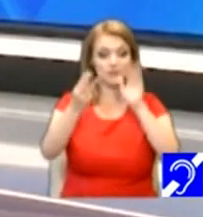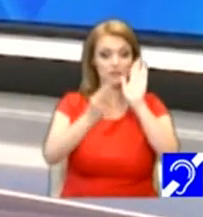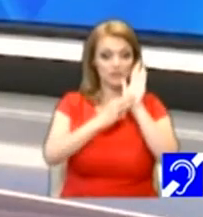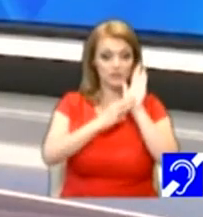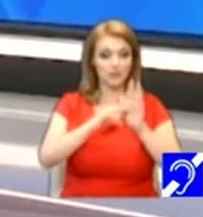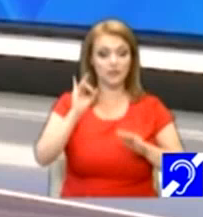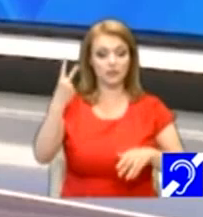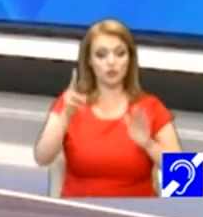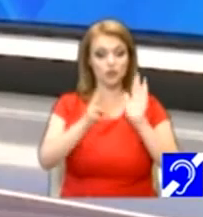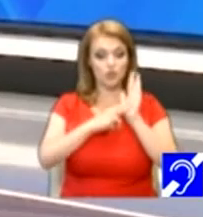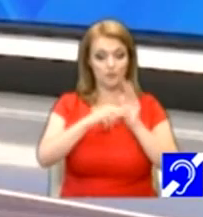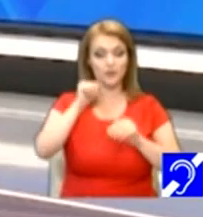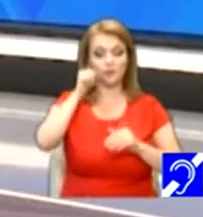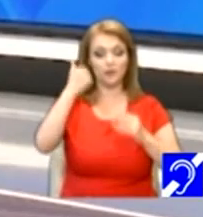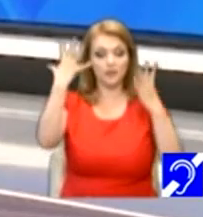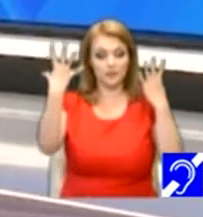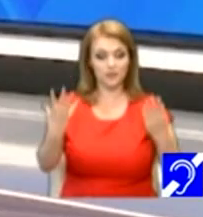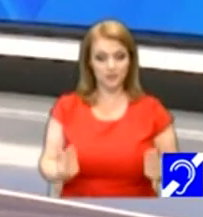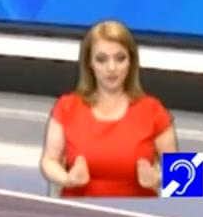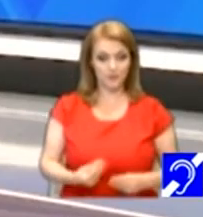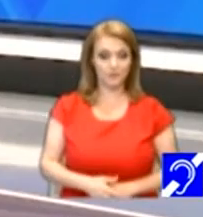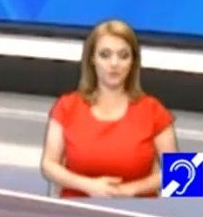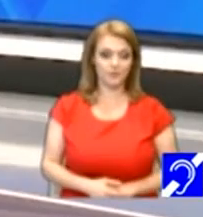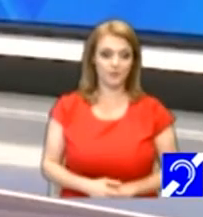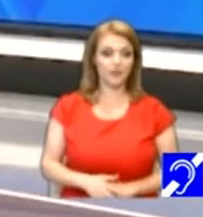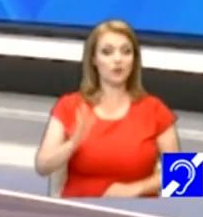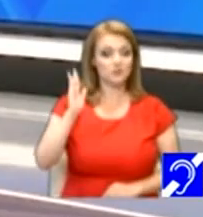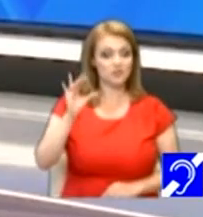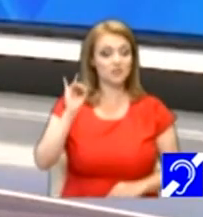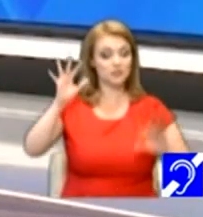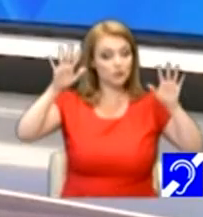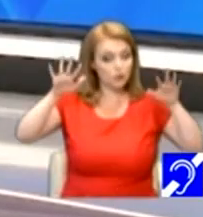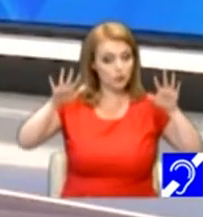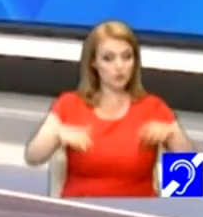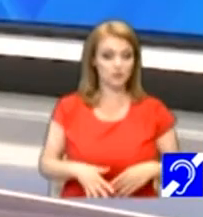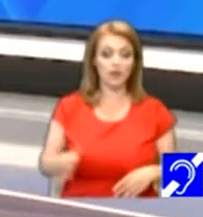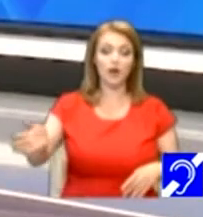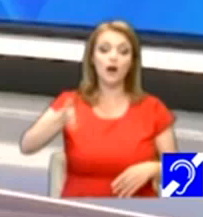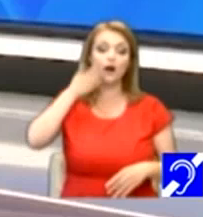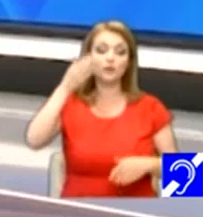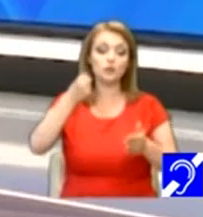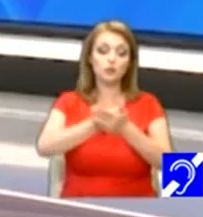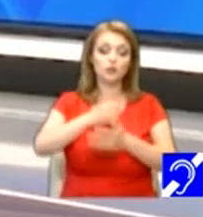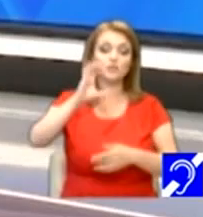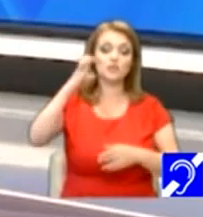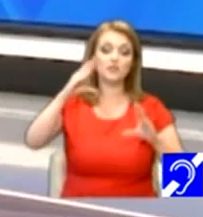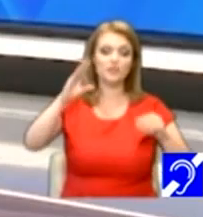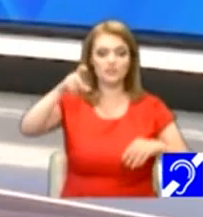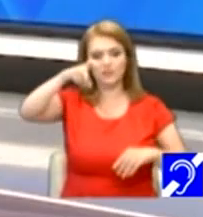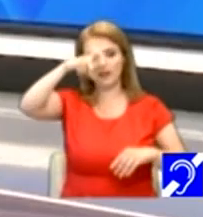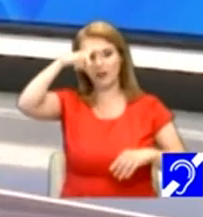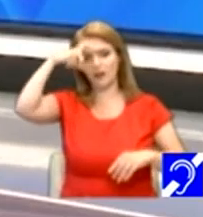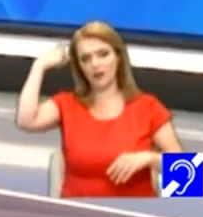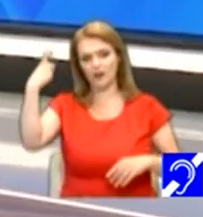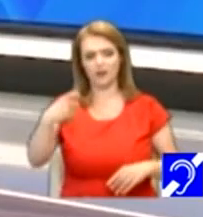la noapte și 27 de grade mâine, când sunt așteptate și ploi de scurtă durată. În România până miercuri seara va fi caniculă în